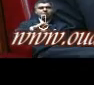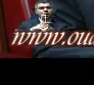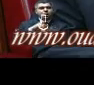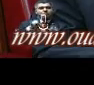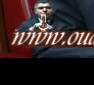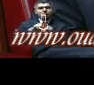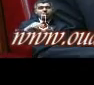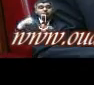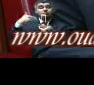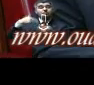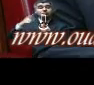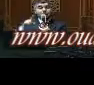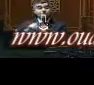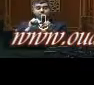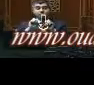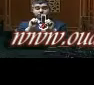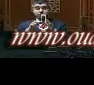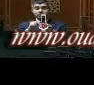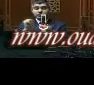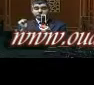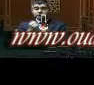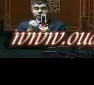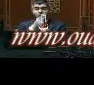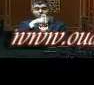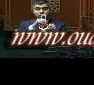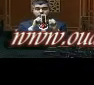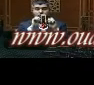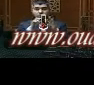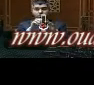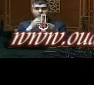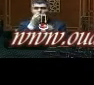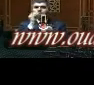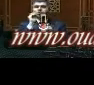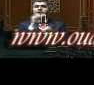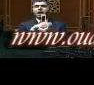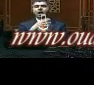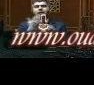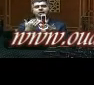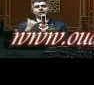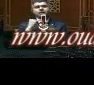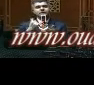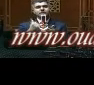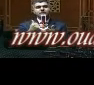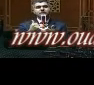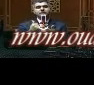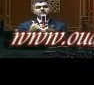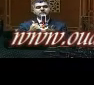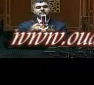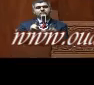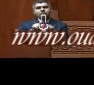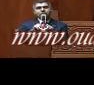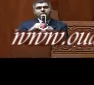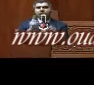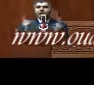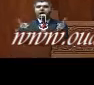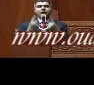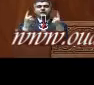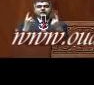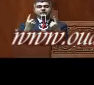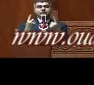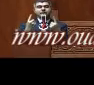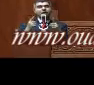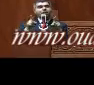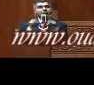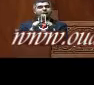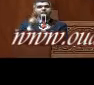عليهم واحد المده الا ما كانش العنايه الدقيقه من المسؤولين هذوك المراحيض خاصك تجيب التراكس وتطيح وخاصك تعاود ثاني